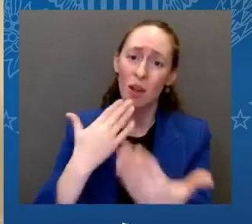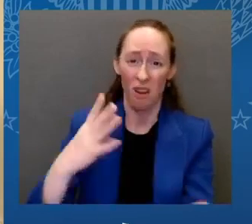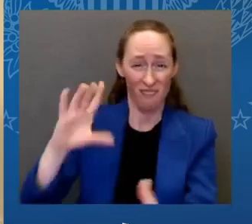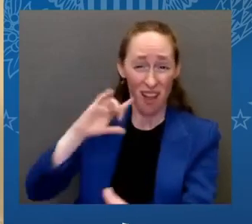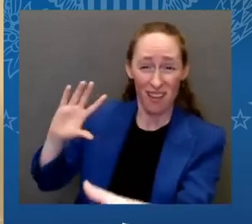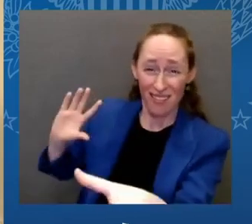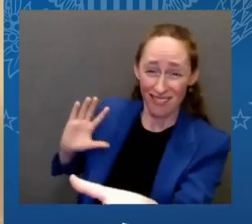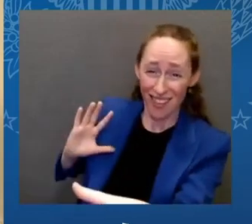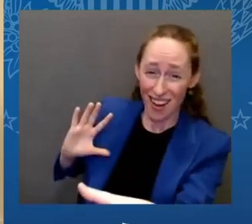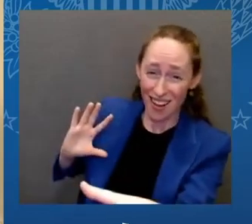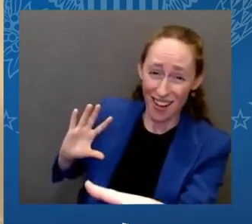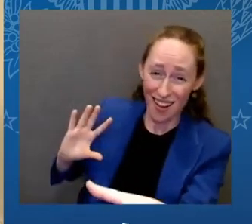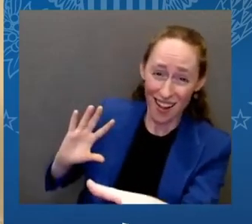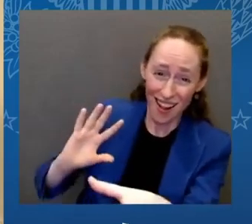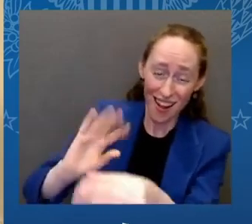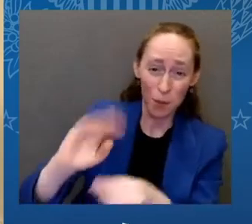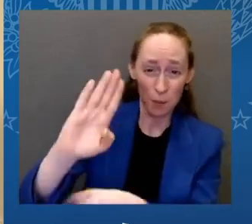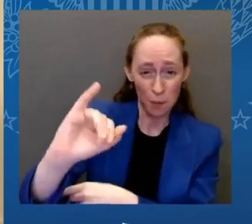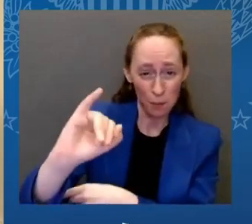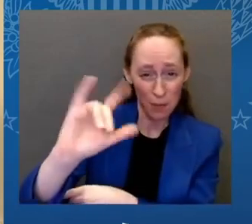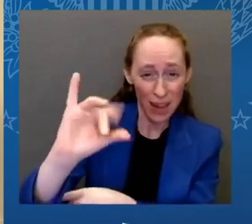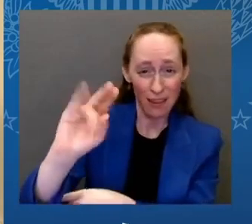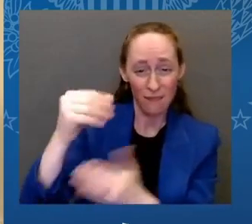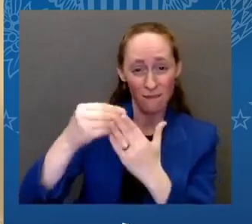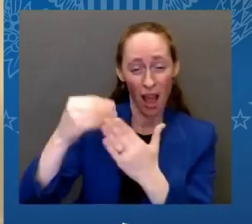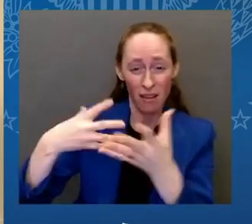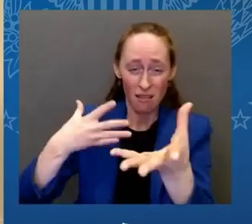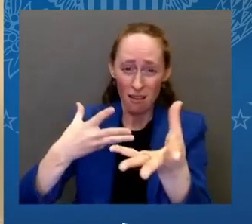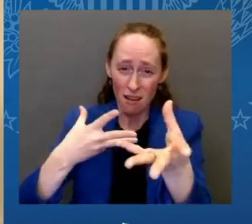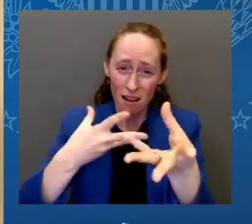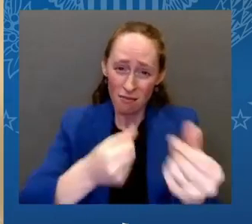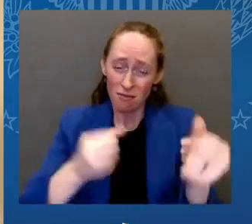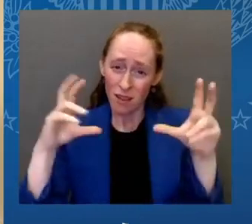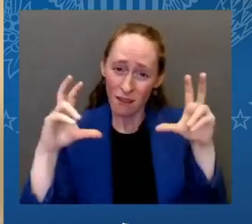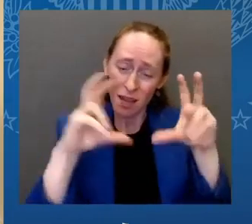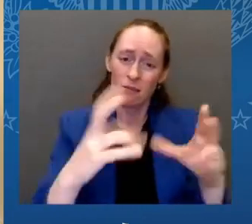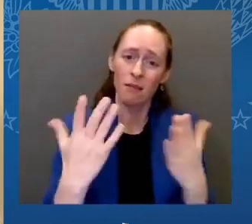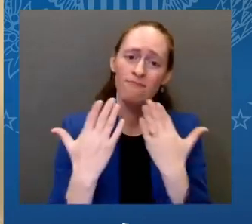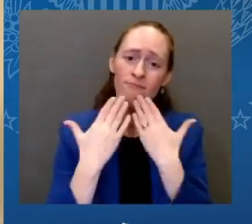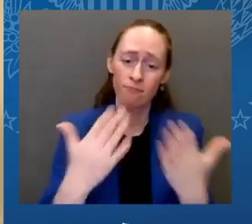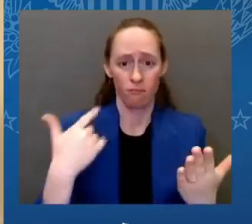нашої держави. Дійсно, майже 45 мільярдів доларів. Дякую за таку велику